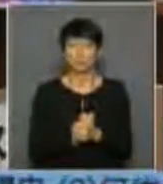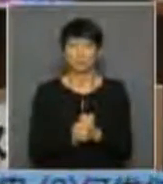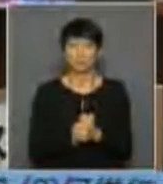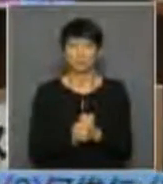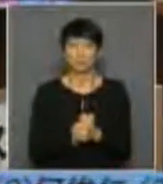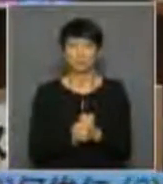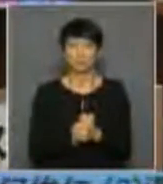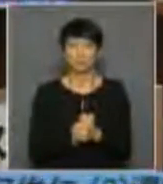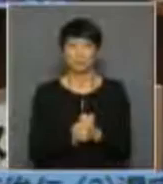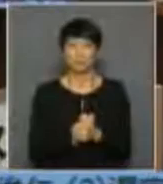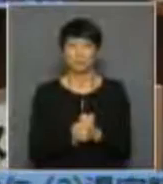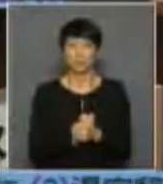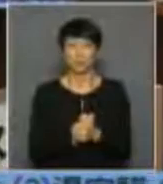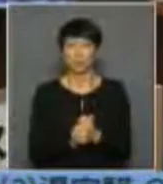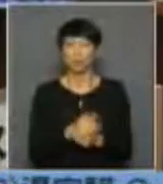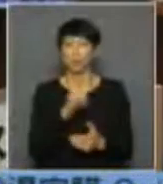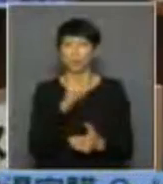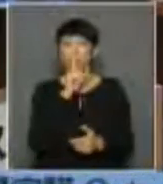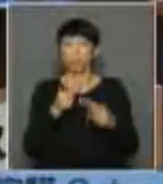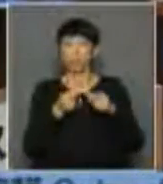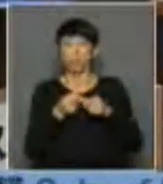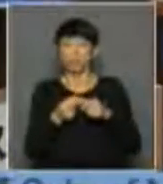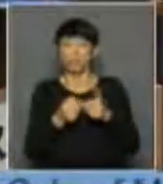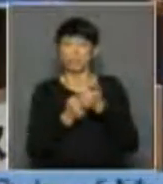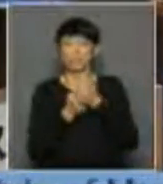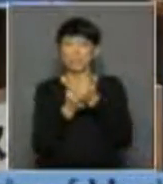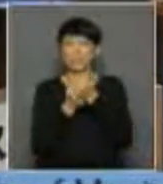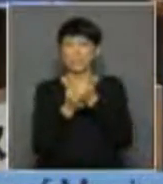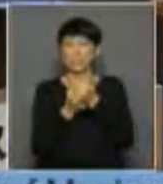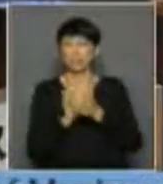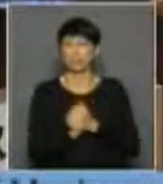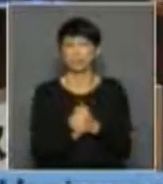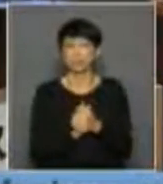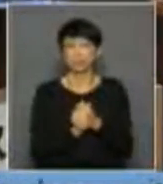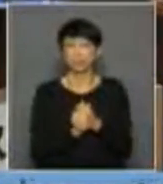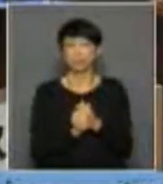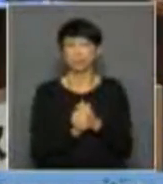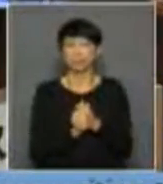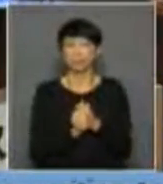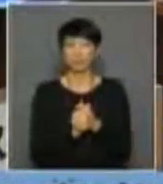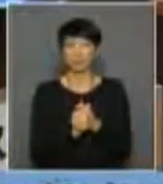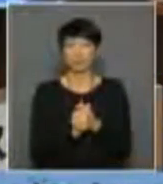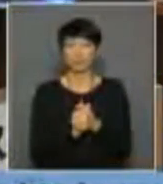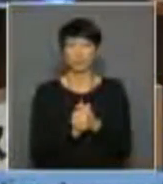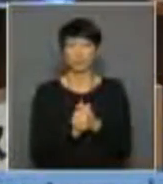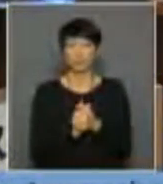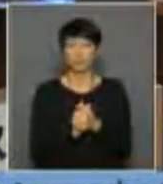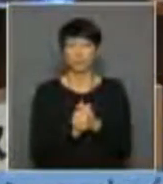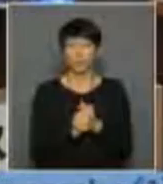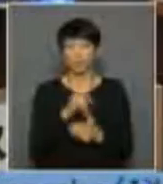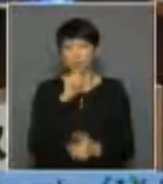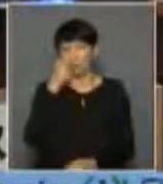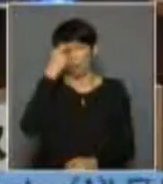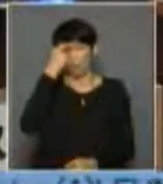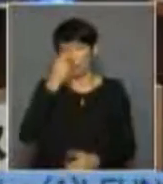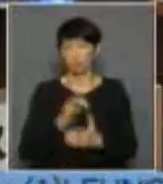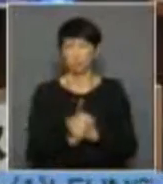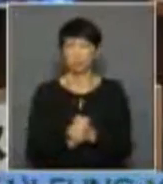没有公司支撑呢、就是阿妈那个没有公司、啊、你就有些麻烦的